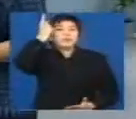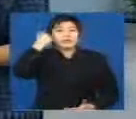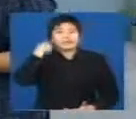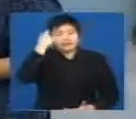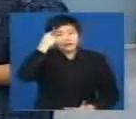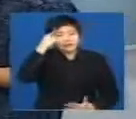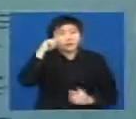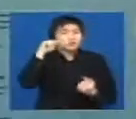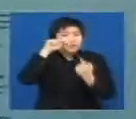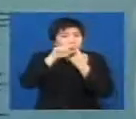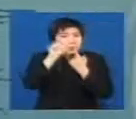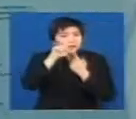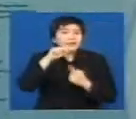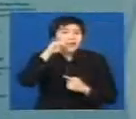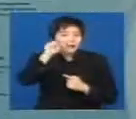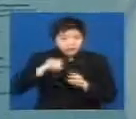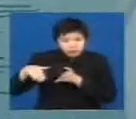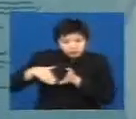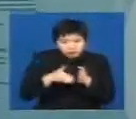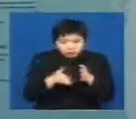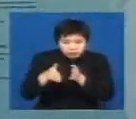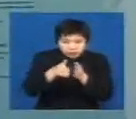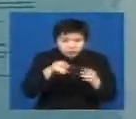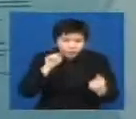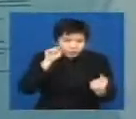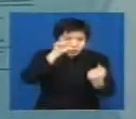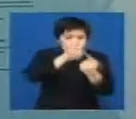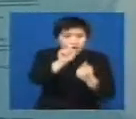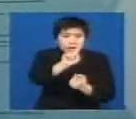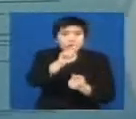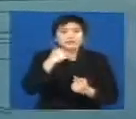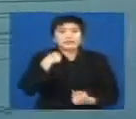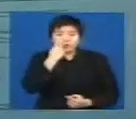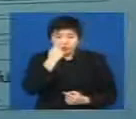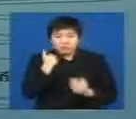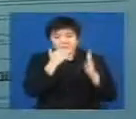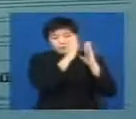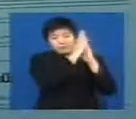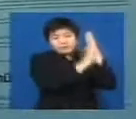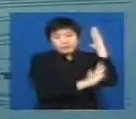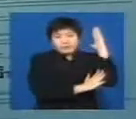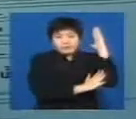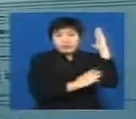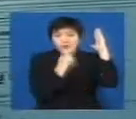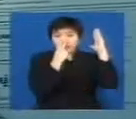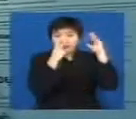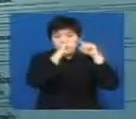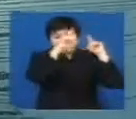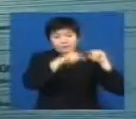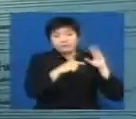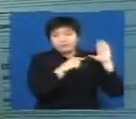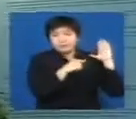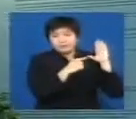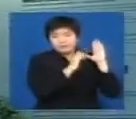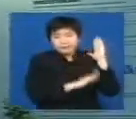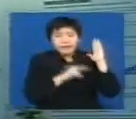มันเนี่ยนะฮะก็คือว่าน้ำต้องมีที่อยู่น้ำต้องมีที่ไป นะเรามาเดินดูแผนที่กันดีกว่านะฮะอย่างเช่นว่านี่คือ เขียนไว้โน่นนะฮะ